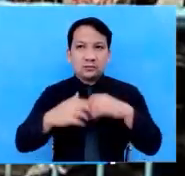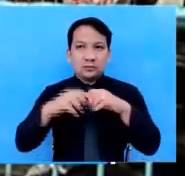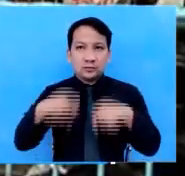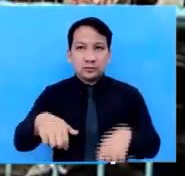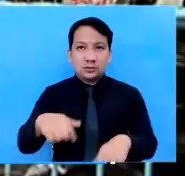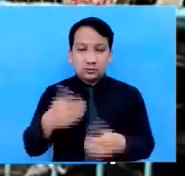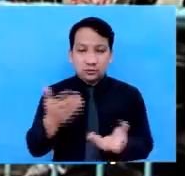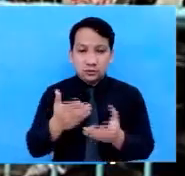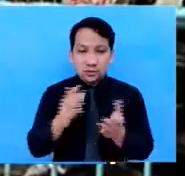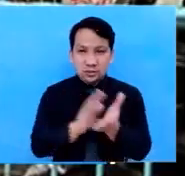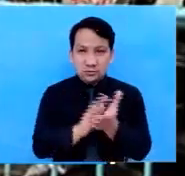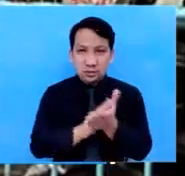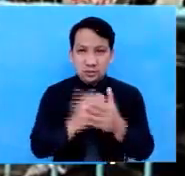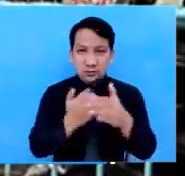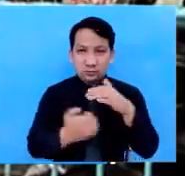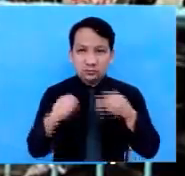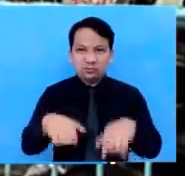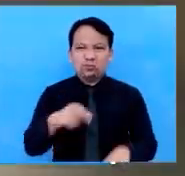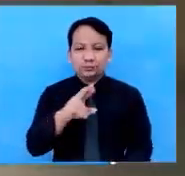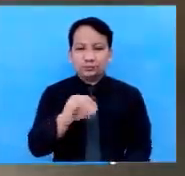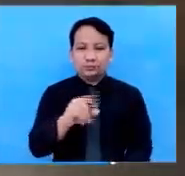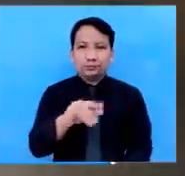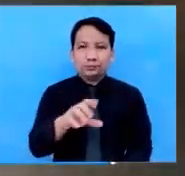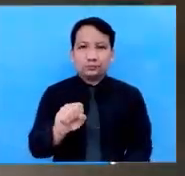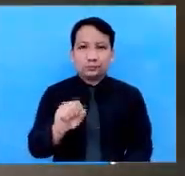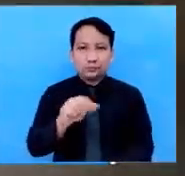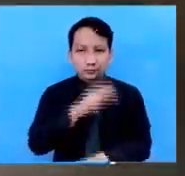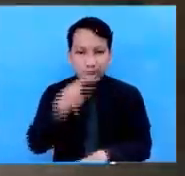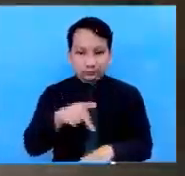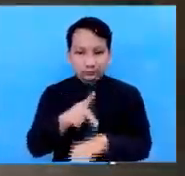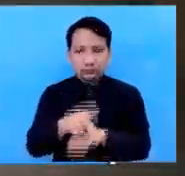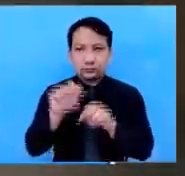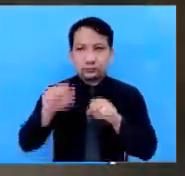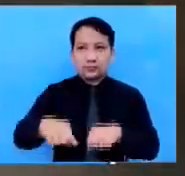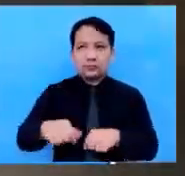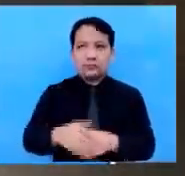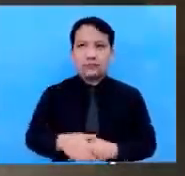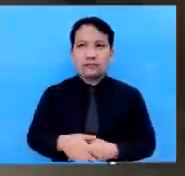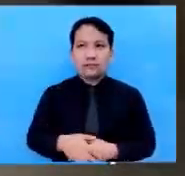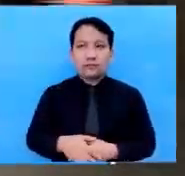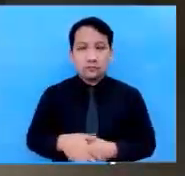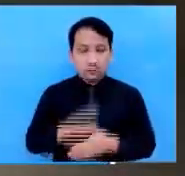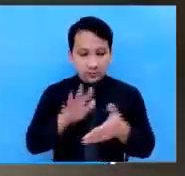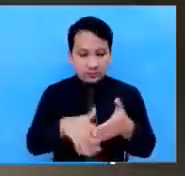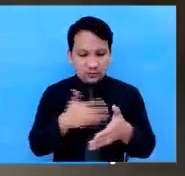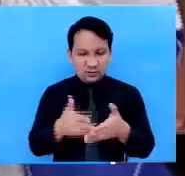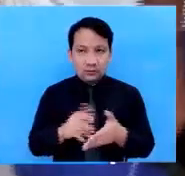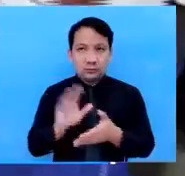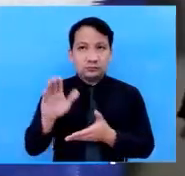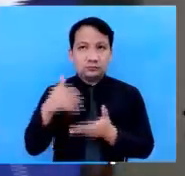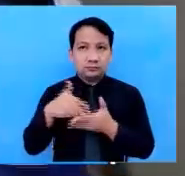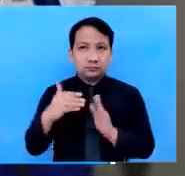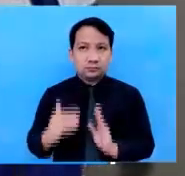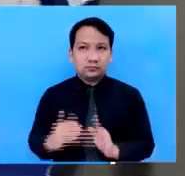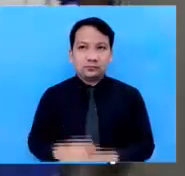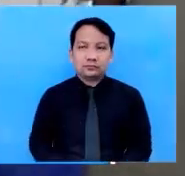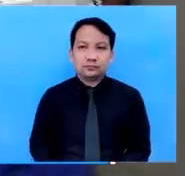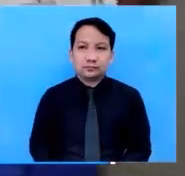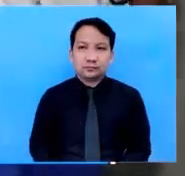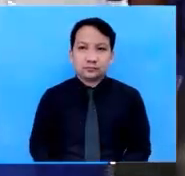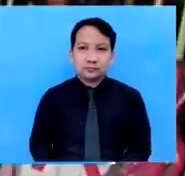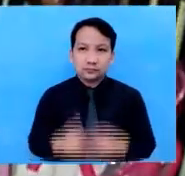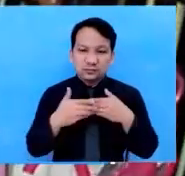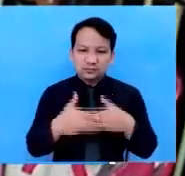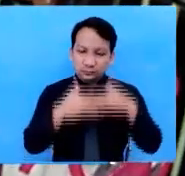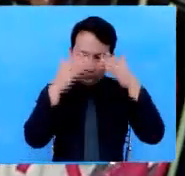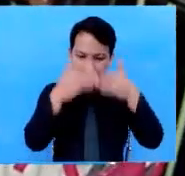Almario Elementary School. Kaya ayon sa principal, mananatili ang kasalukuyang schedule ng mga estudyante. Para matutukan ang